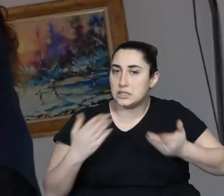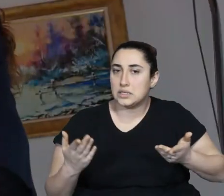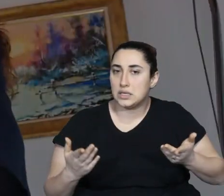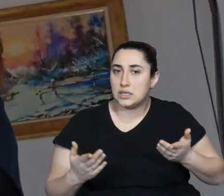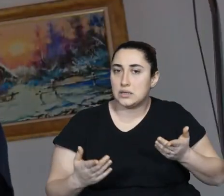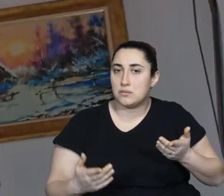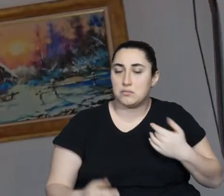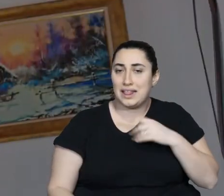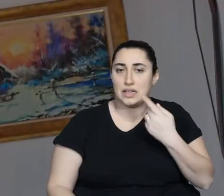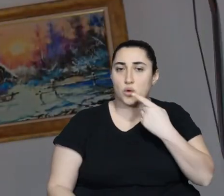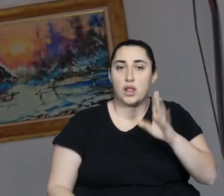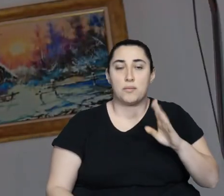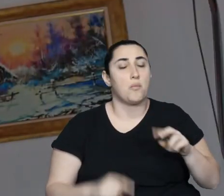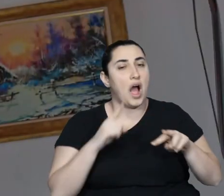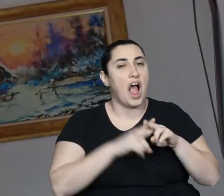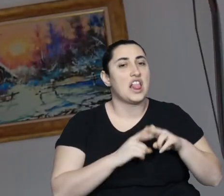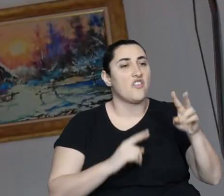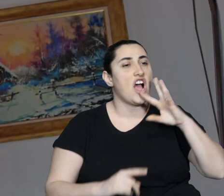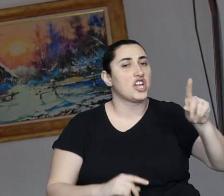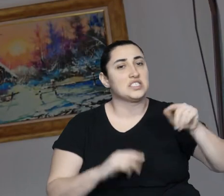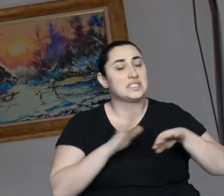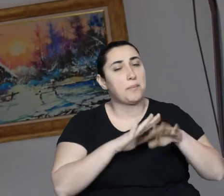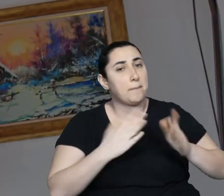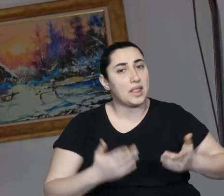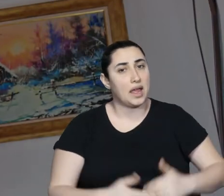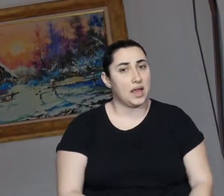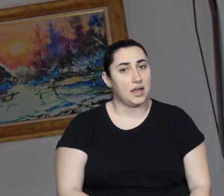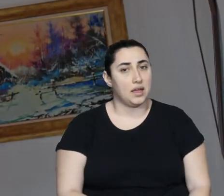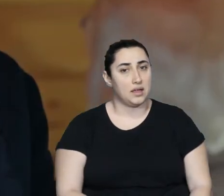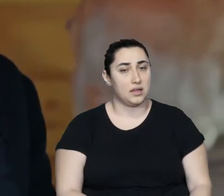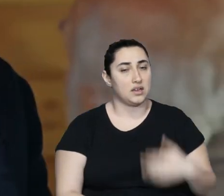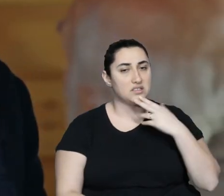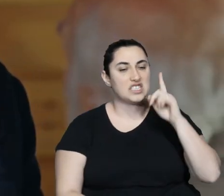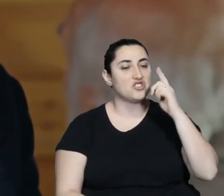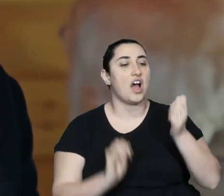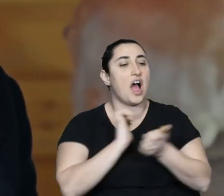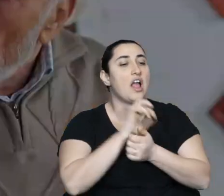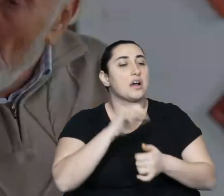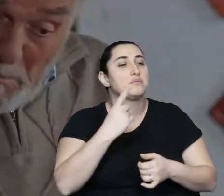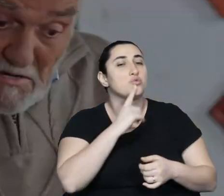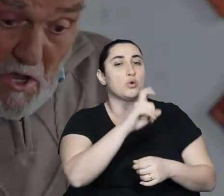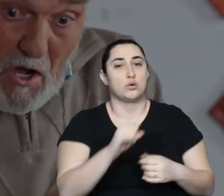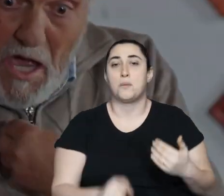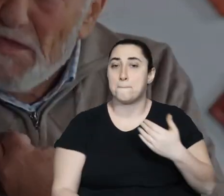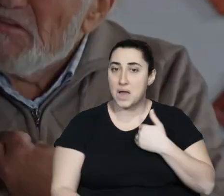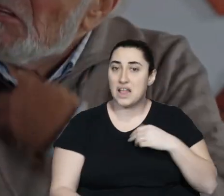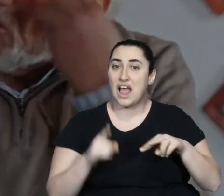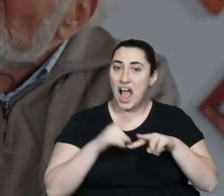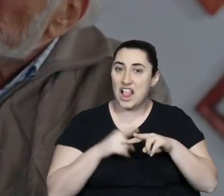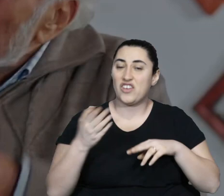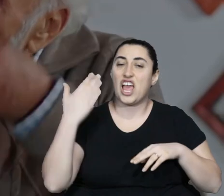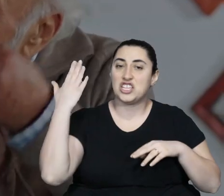ki? Kimden ne saklayacağım? O zaman Alev'e bu kadar çıkışmanın nedeni neydi baba? Yani kız sadece ailesiyle ilgili bir şey sordu sana. Ben